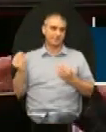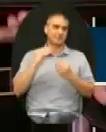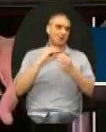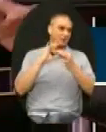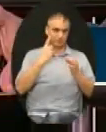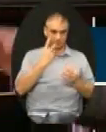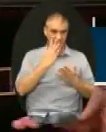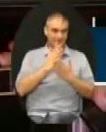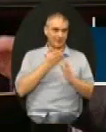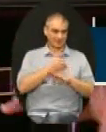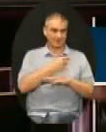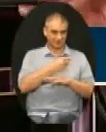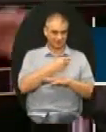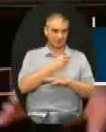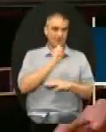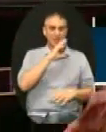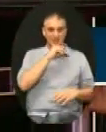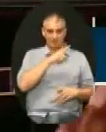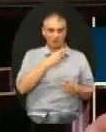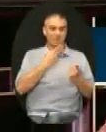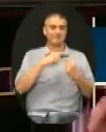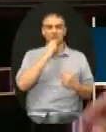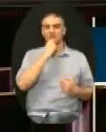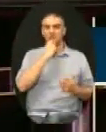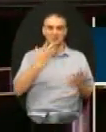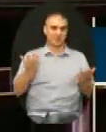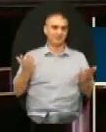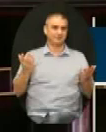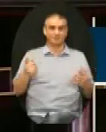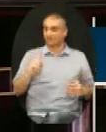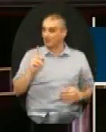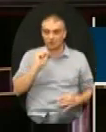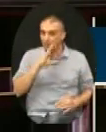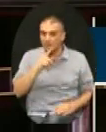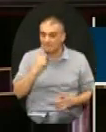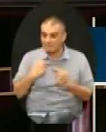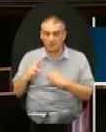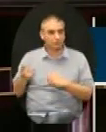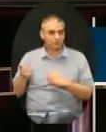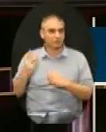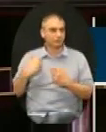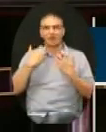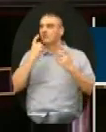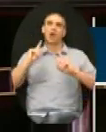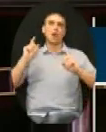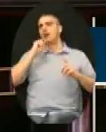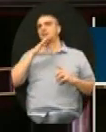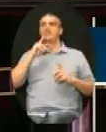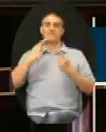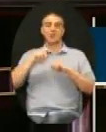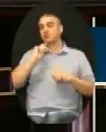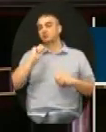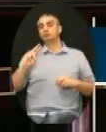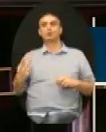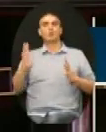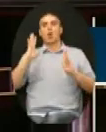אם כבר נכנסנו לככה לדברים של הדלפות וועדות סודיות, אז זה שלא מדליפים ועדות משנה, הרבה פעמים יש לנו את האגדה הזאת שלא מדליפים ועדות משנה, כי